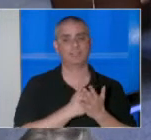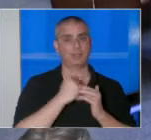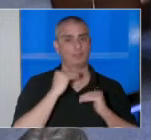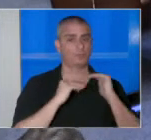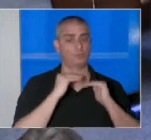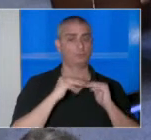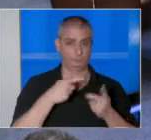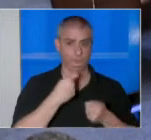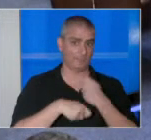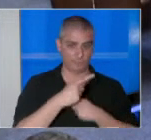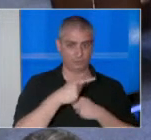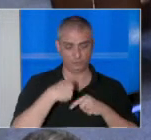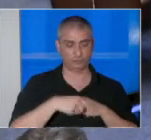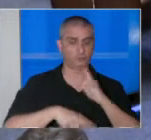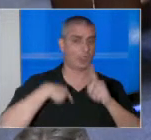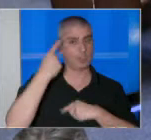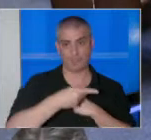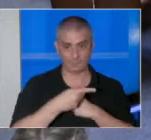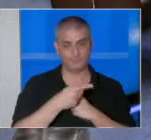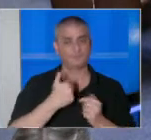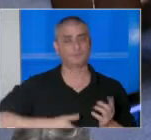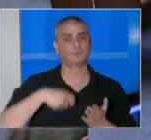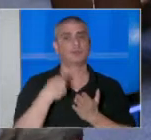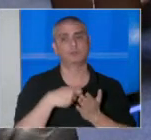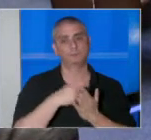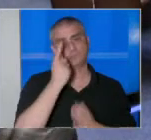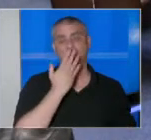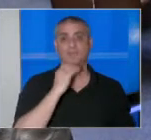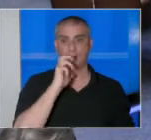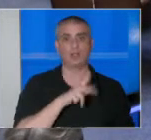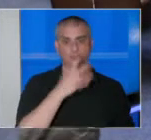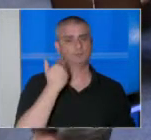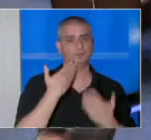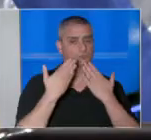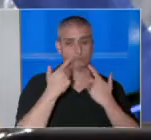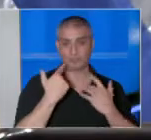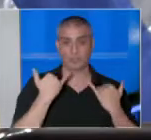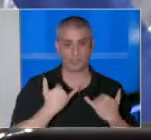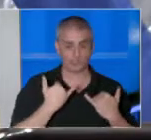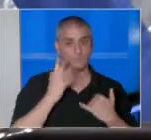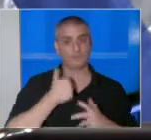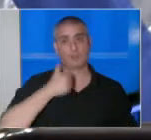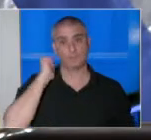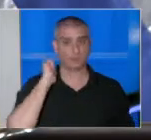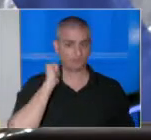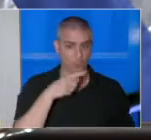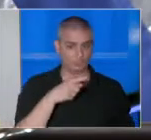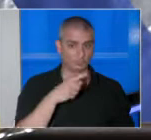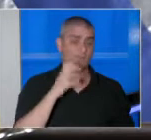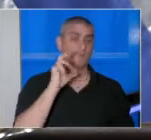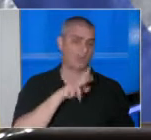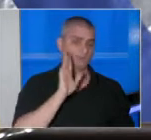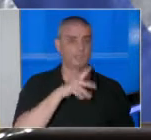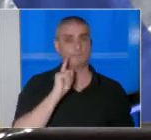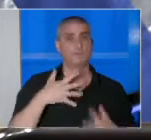הממוצע במשק בשנה הבאה. שר האוצר ישראל כץ היה בישיבות הוועדה הן היום ואין אתמול, וכץ, כמו